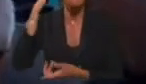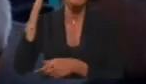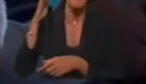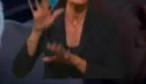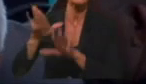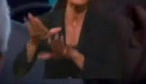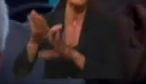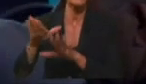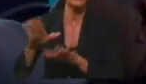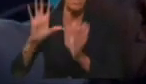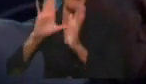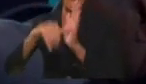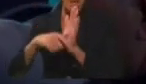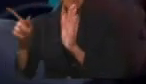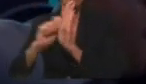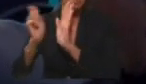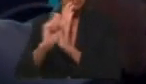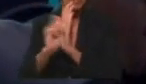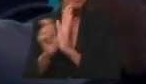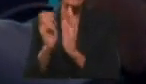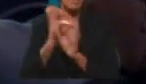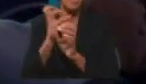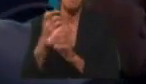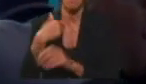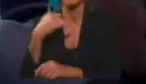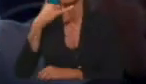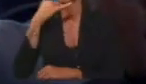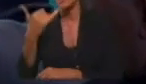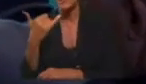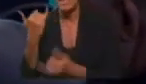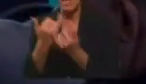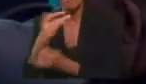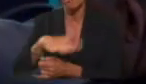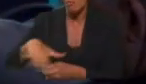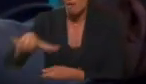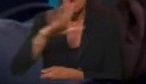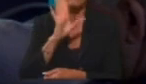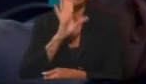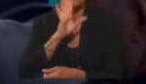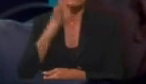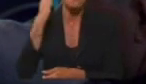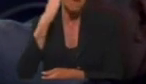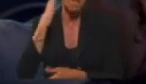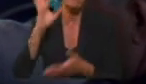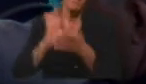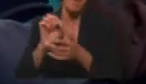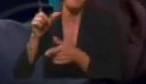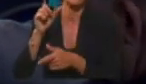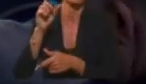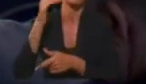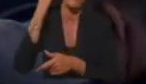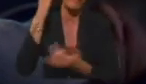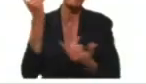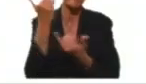czasami transportem zbiorowym. Tak, no jeżeli jest to znajomy z tego samego rejonu, to pewno dosyć dobrze podpowie. No, jeżeli